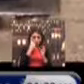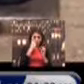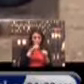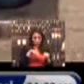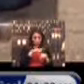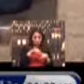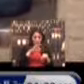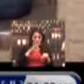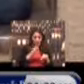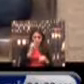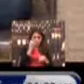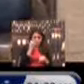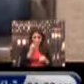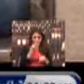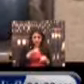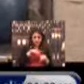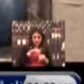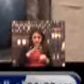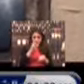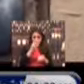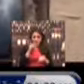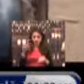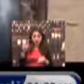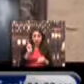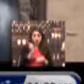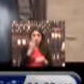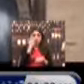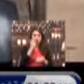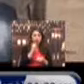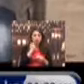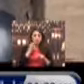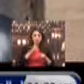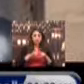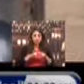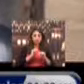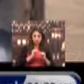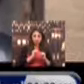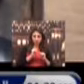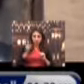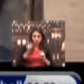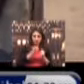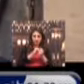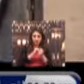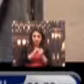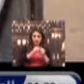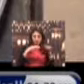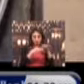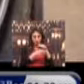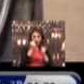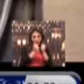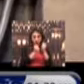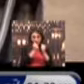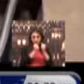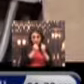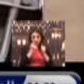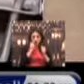ساعات ويهدر الغاز والبنزين في مجال كثير،